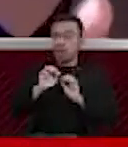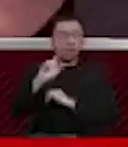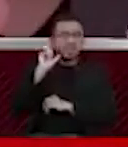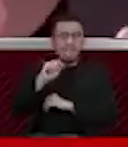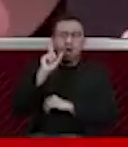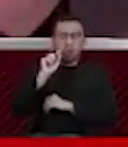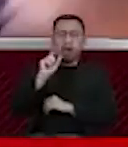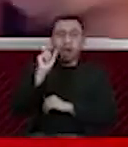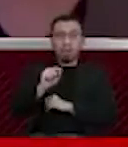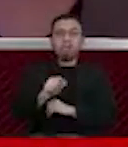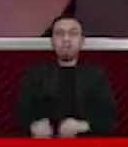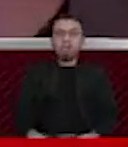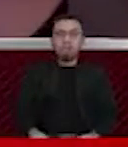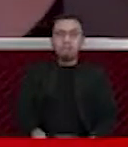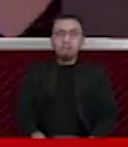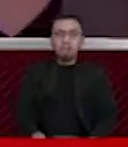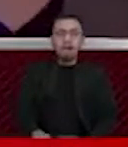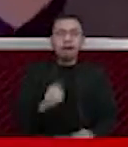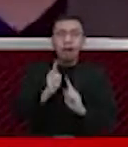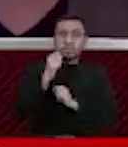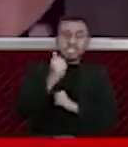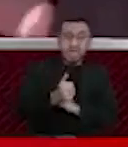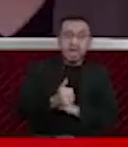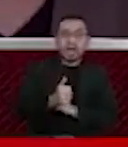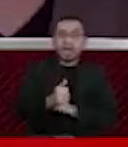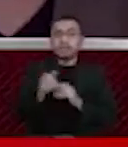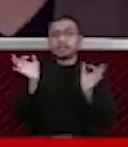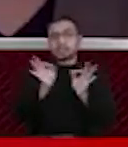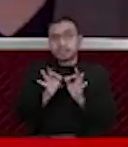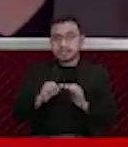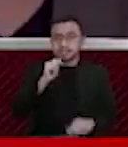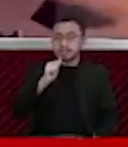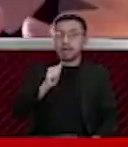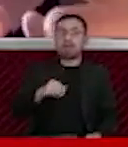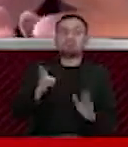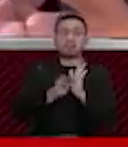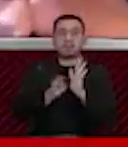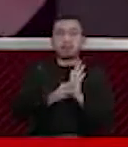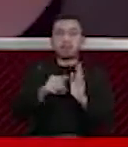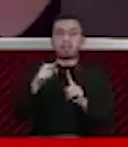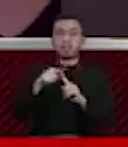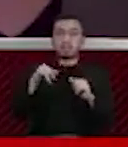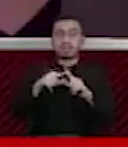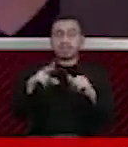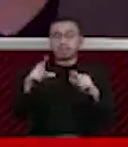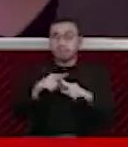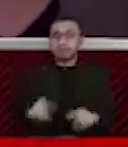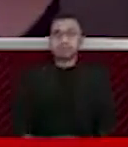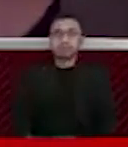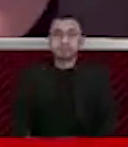yang lebih deket sama mereka yaitu ya Mbak mutiara gitu Jadi kalau kita mau memberdayakan